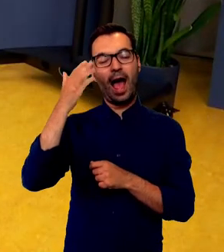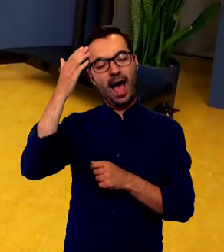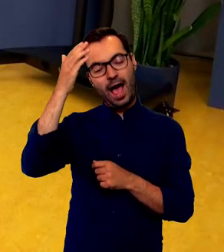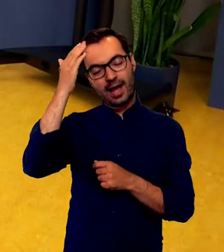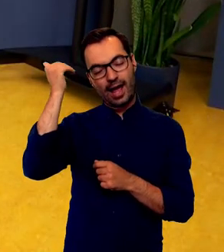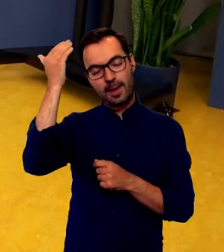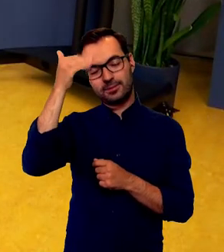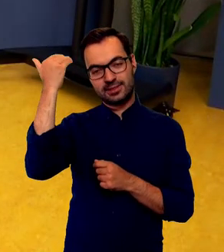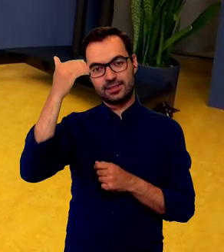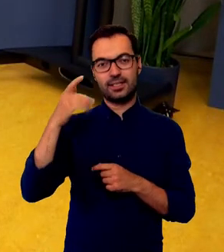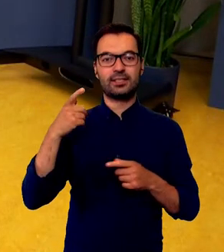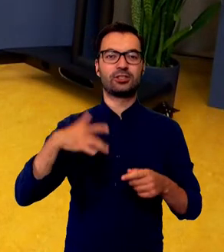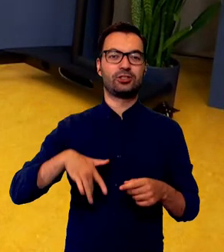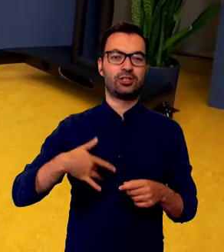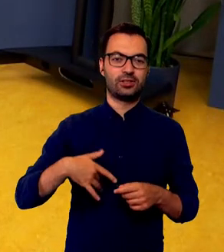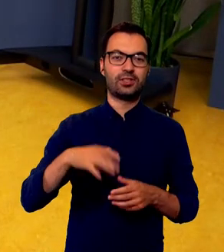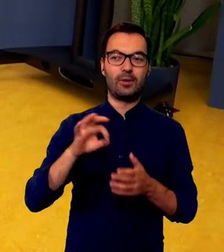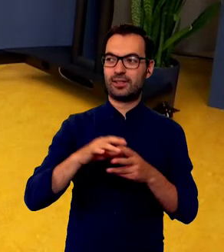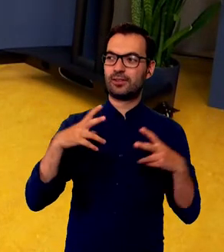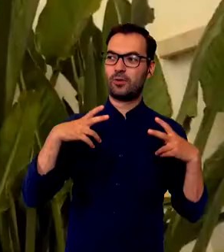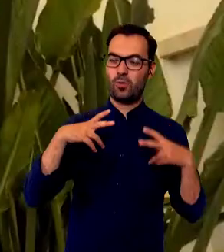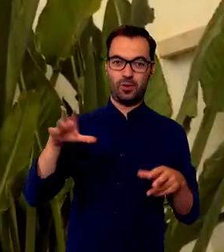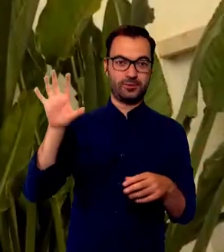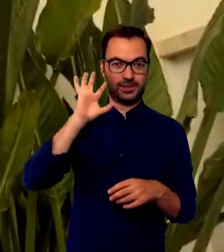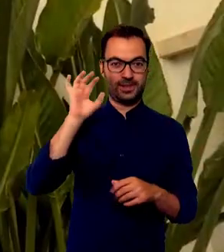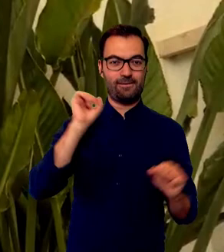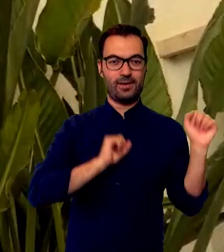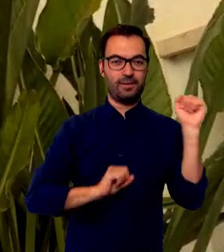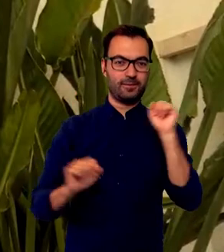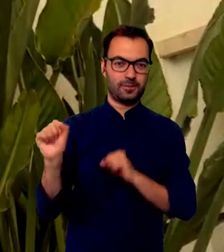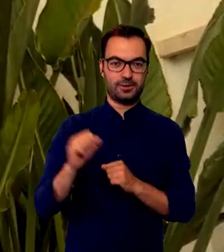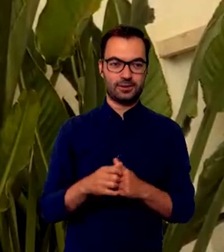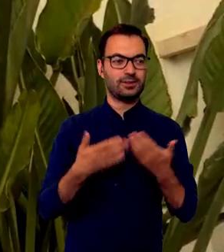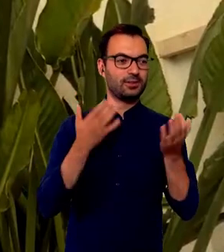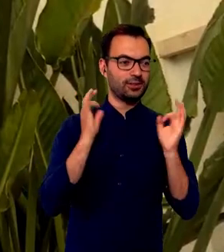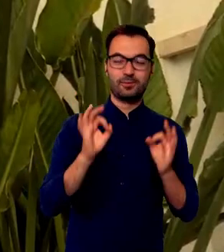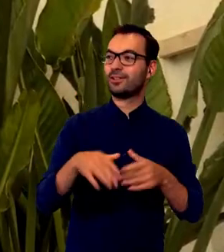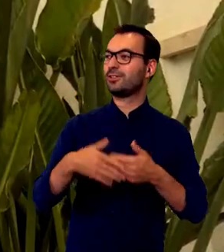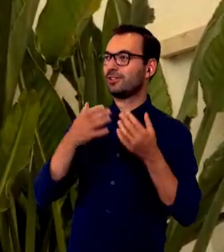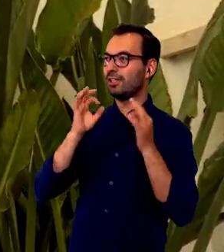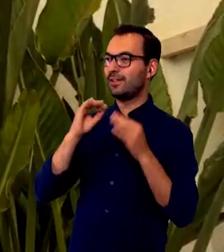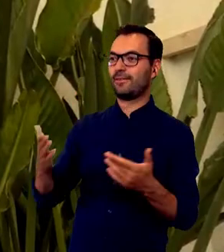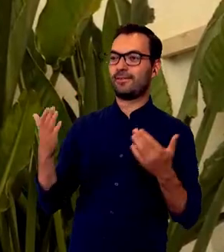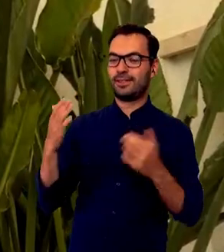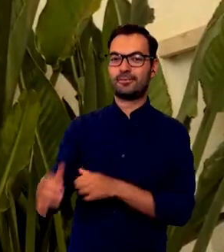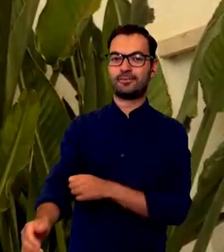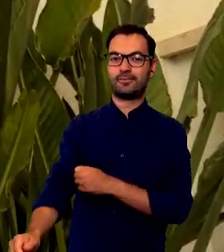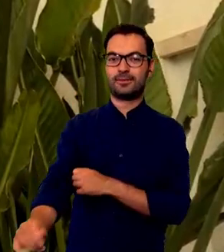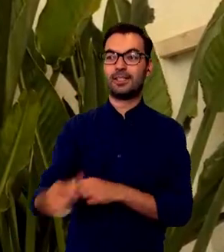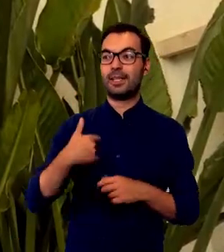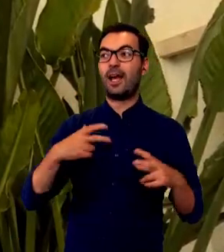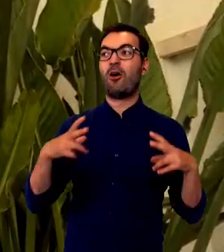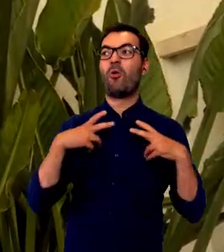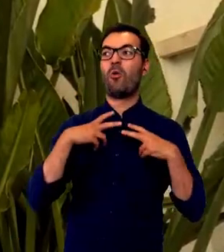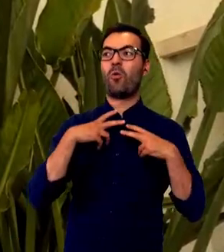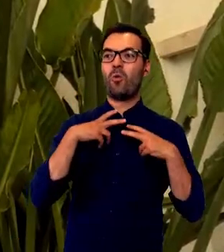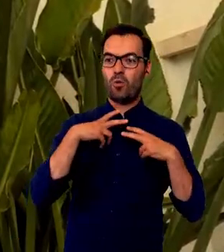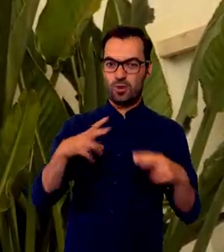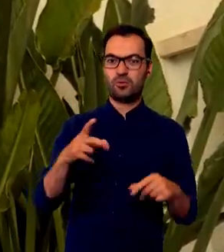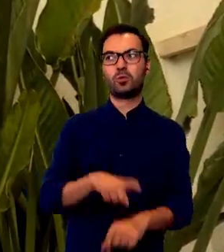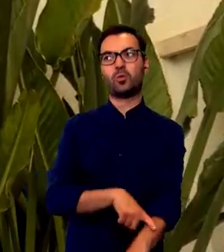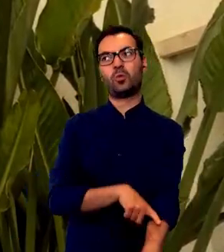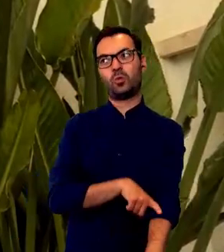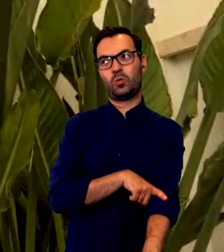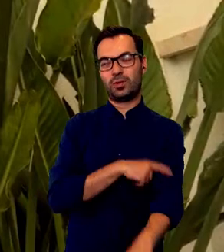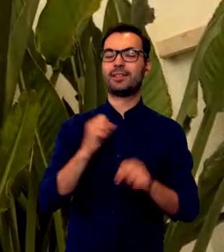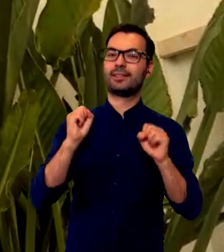urlopu we Włoszech. Dzień dobry, Ewa. Dzień dobry, witam Was serdecznie. Ja sprostuję, że jestem na urlopie, dość długim